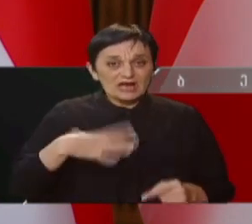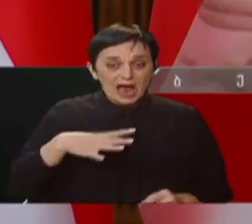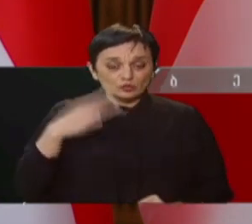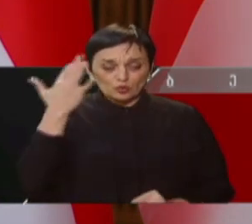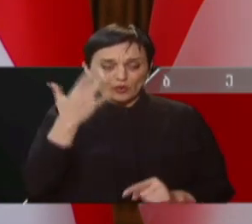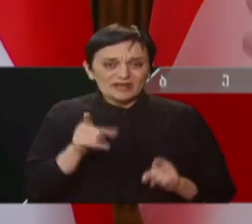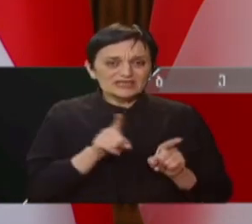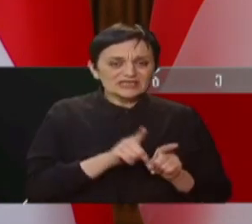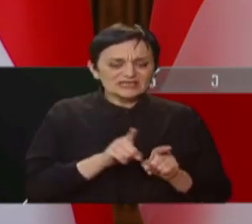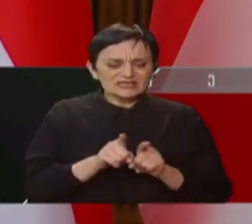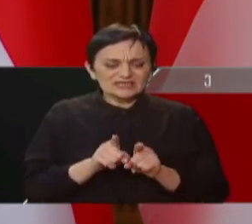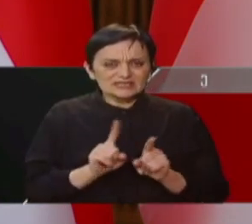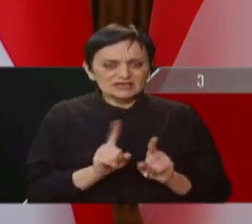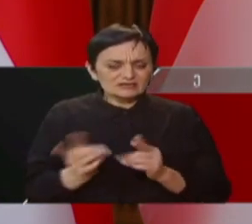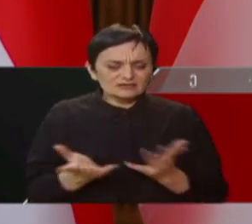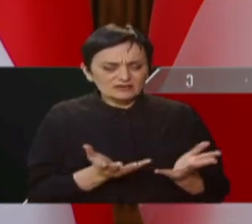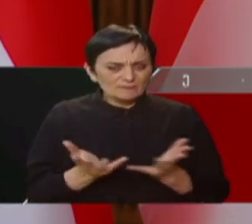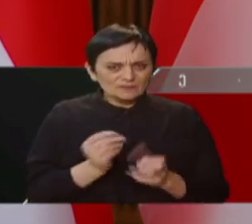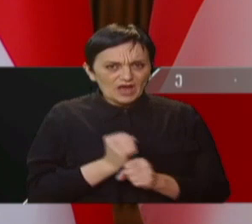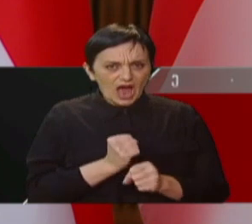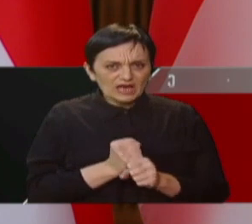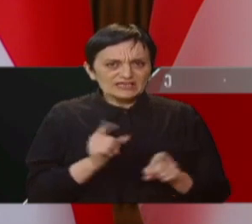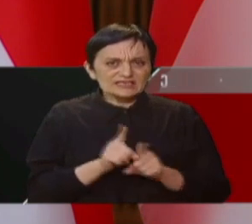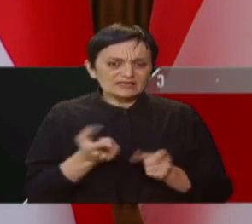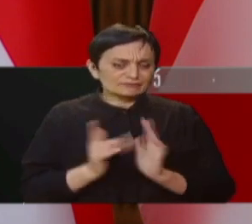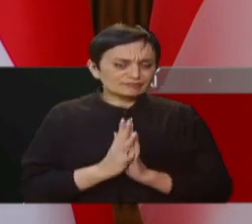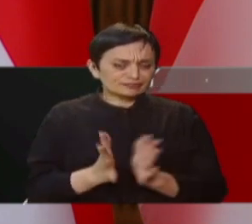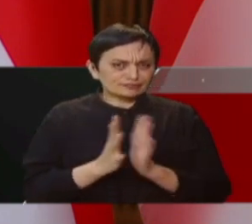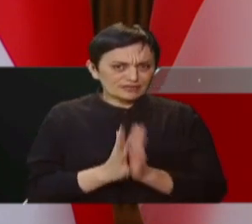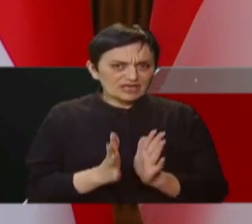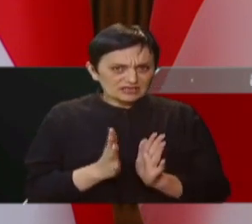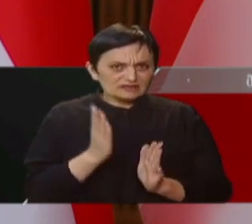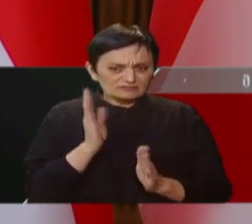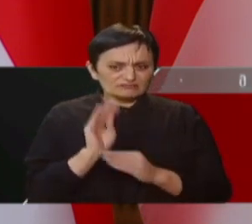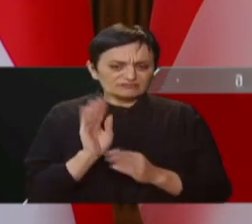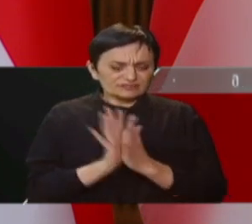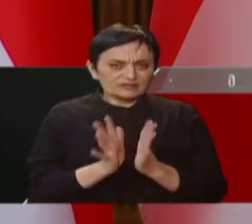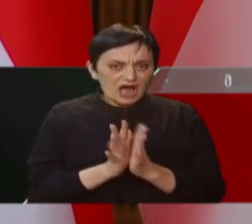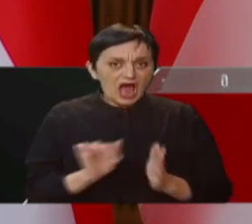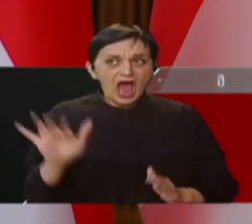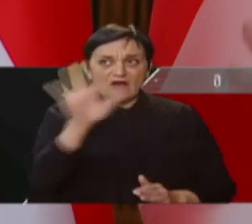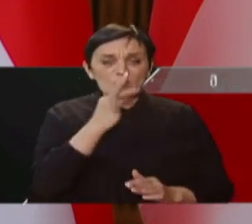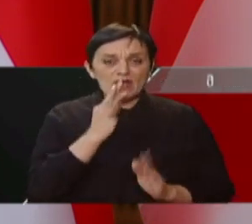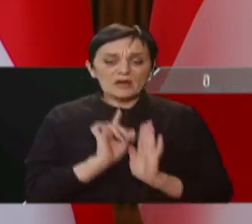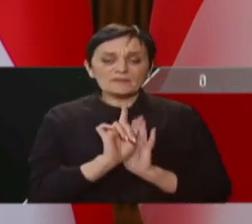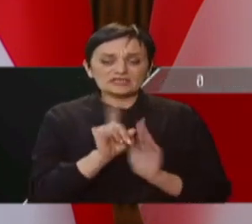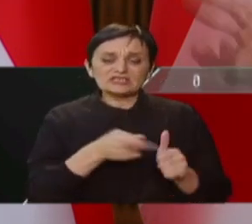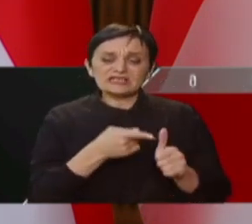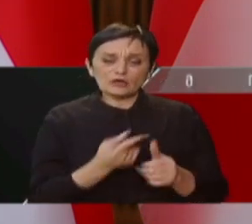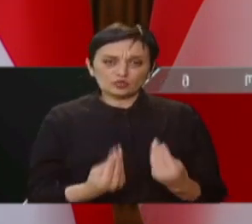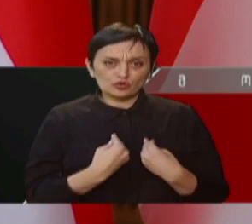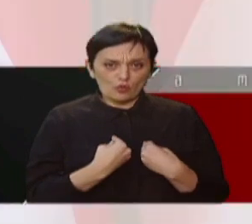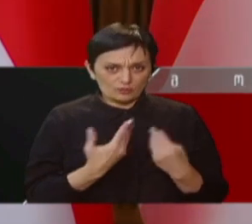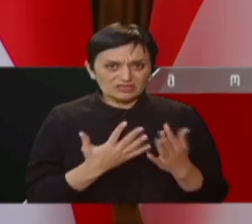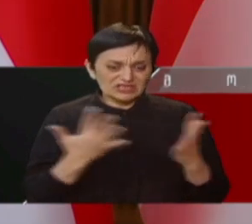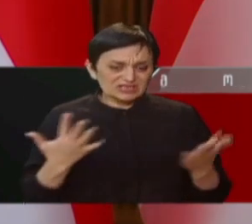ისეთ რაღაცებს აკეთებს, ისე ილანძღება და ისეთ ათხავს ევროპელებს, რომელთანაც მერე მიდის და სტატუსი მოგვეციო, რომ ესეც იყოს